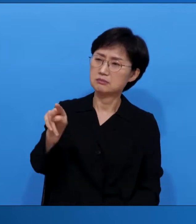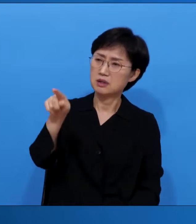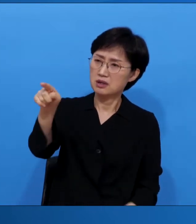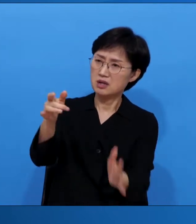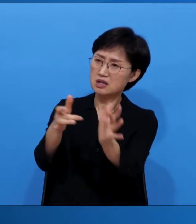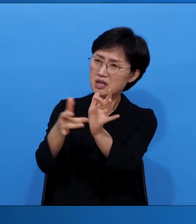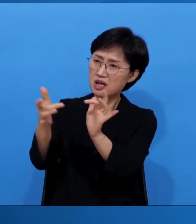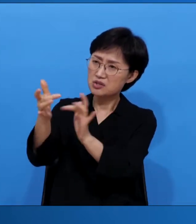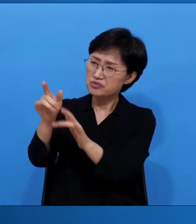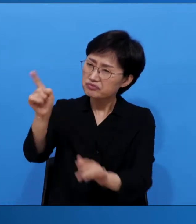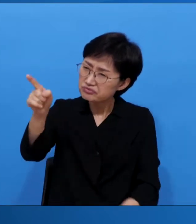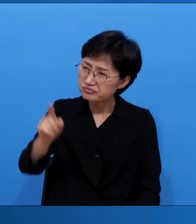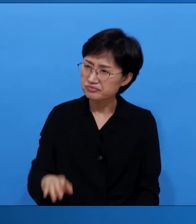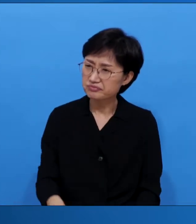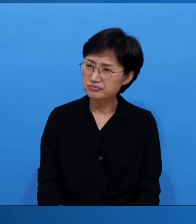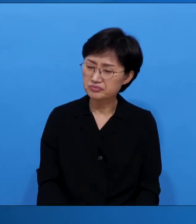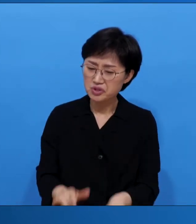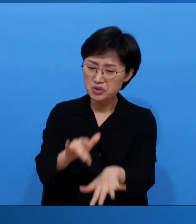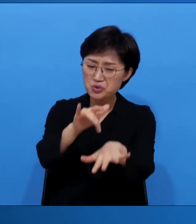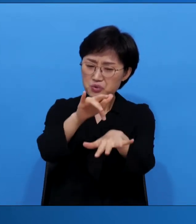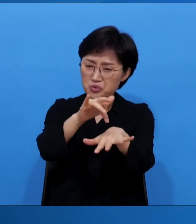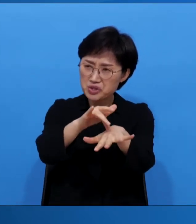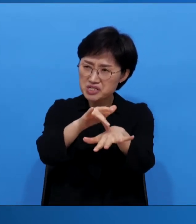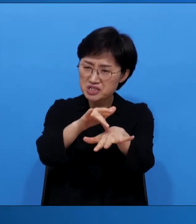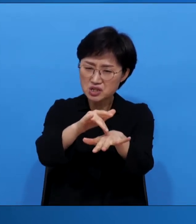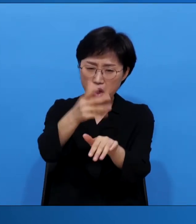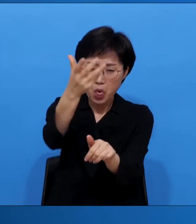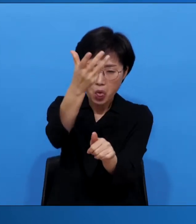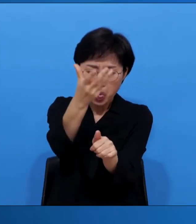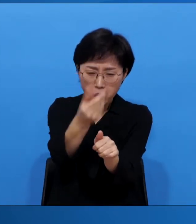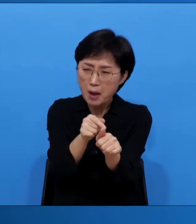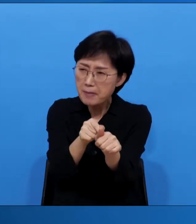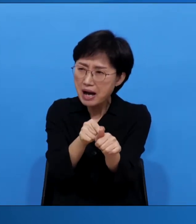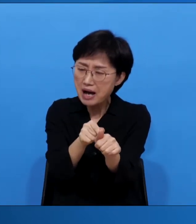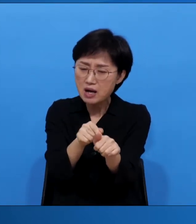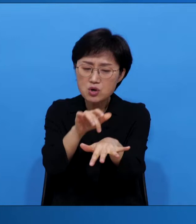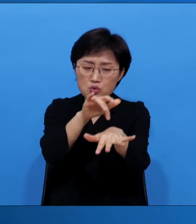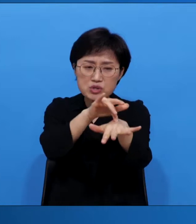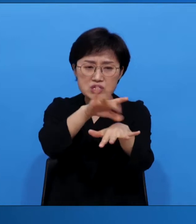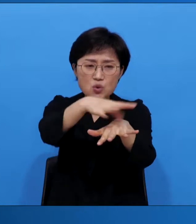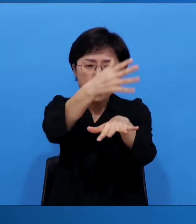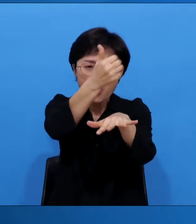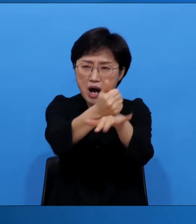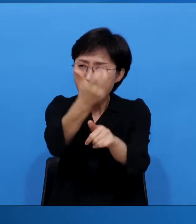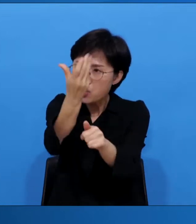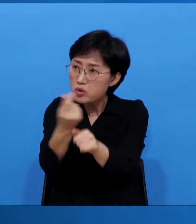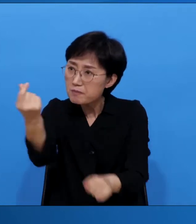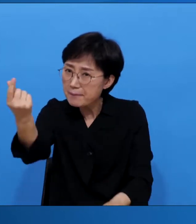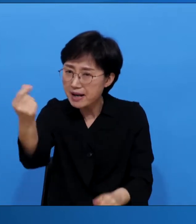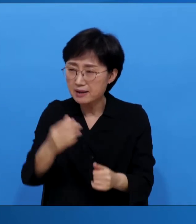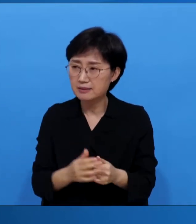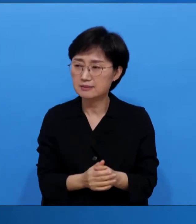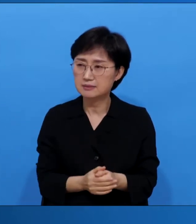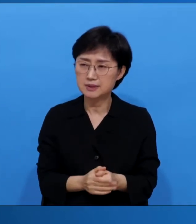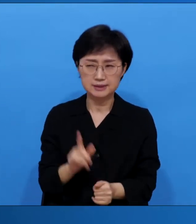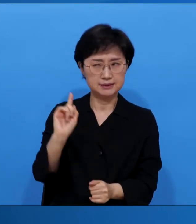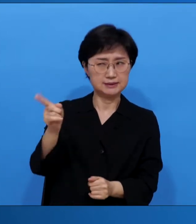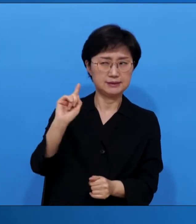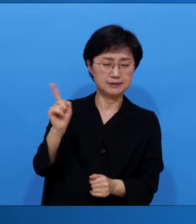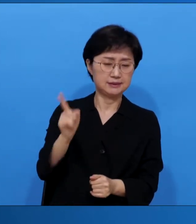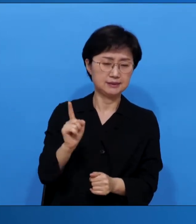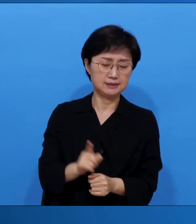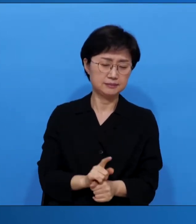귀신 들린 왕인가 보다. But when the Pharisees heard this, they began to say about Jesus that he's the prince of demons. 안 그러면 어떻게 저 귀신을